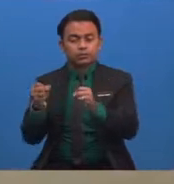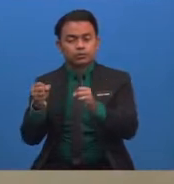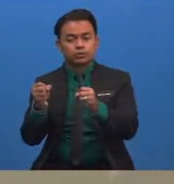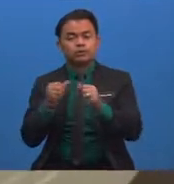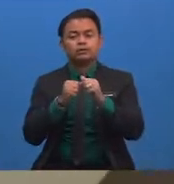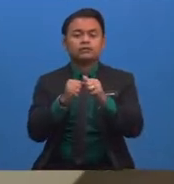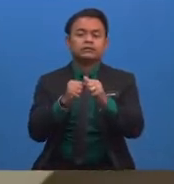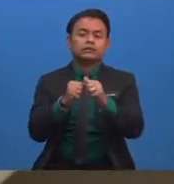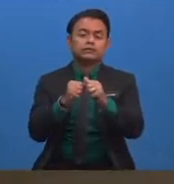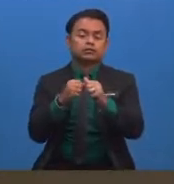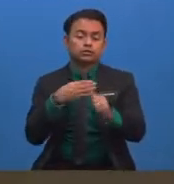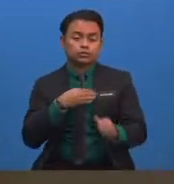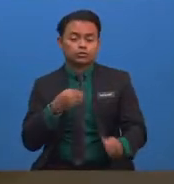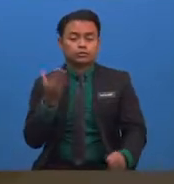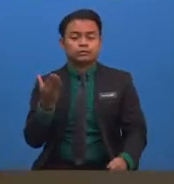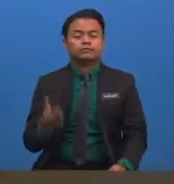bujur,